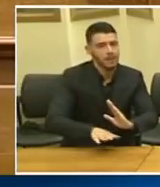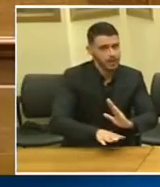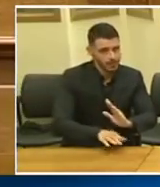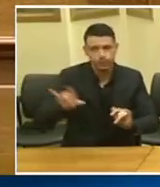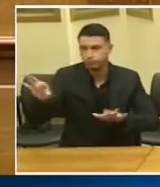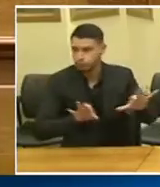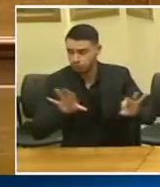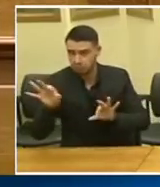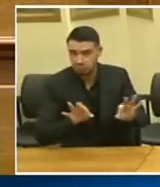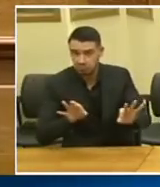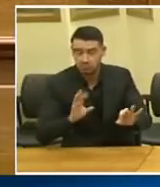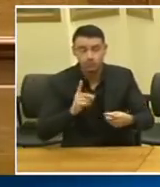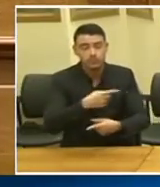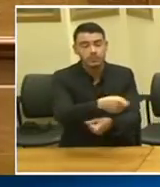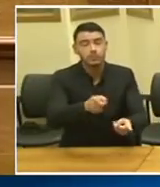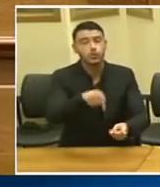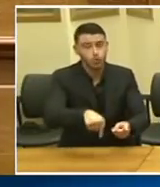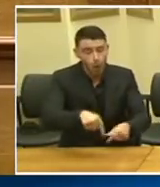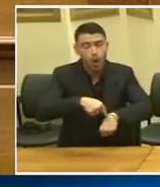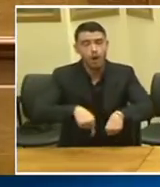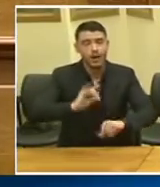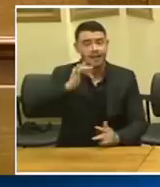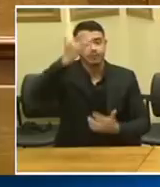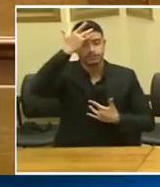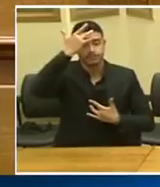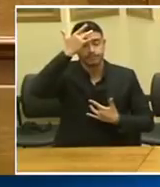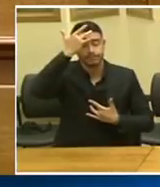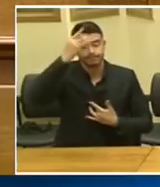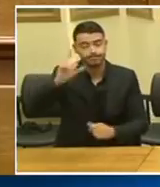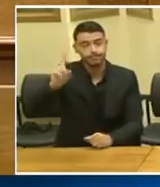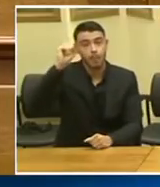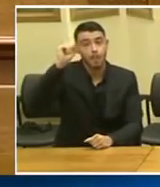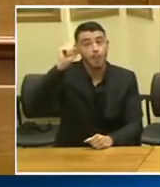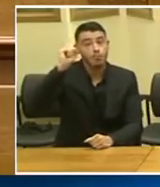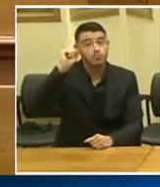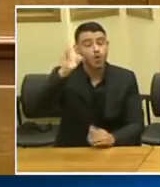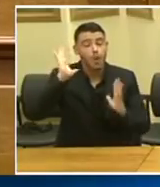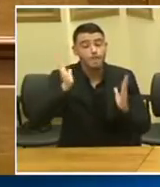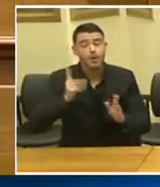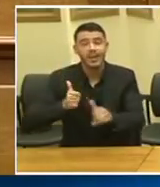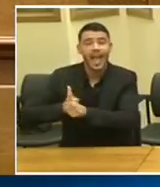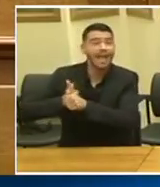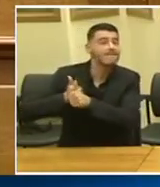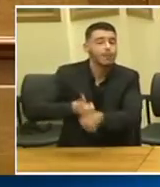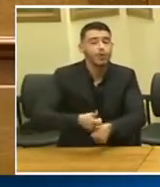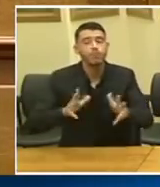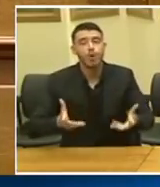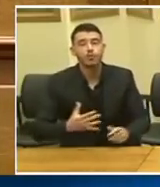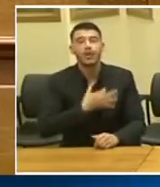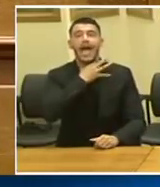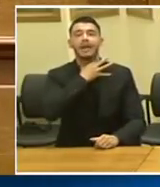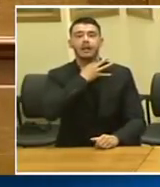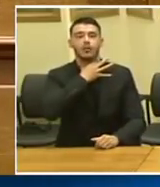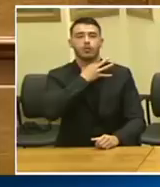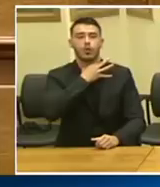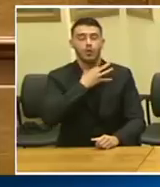πρόγραμμα συνειδητοποιείτε κι εσείς ότι μπορεί να εφαρμοστεί μόνο υπό συνθήκες έκτακτης ανάγκης. Υπό συνθήκες